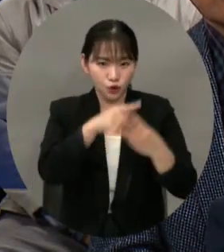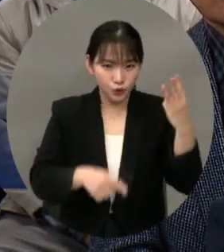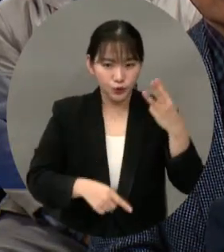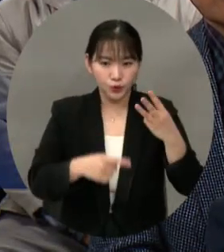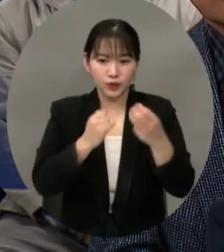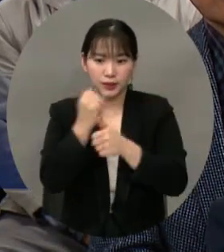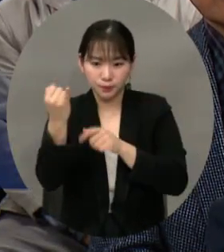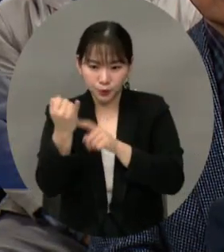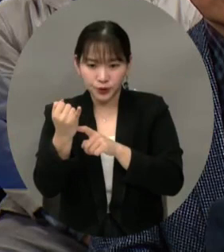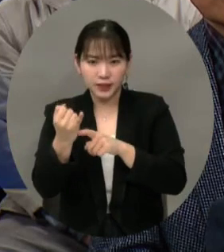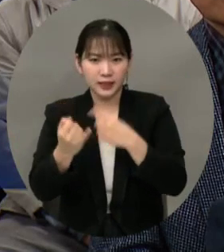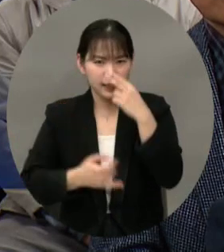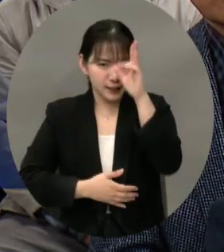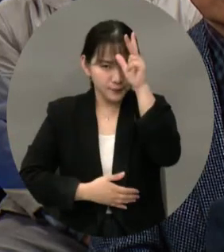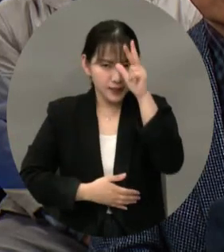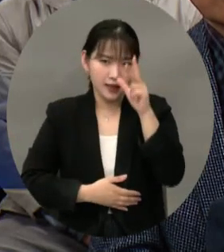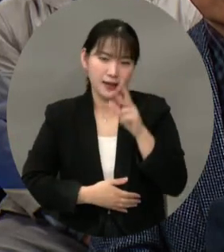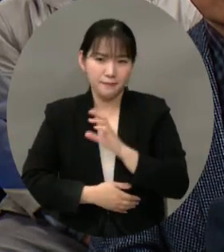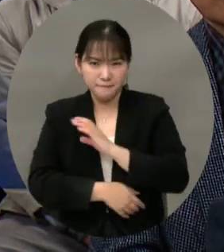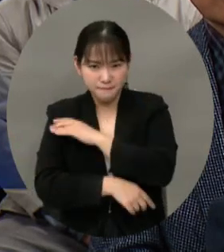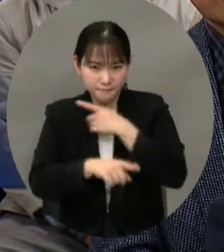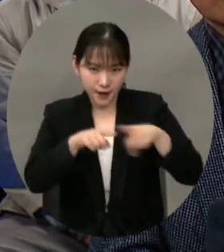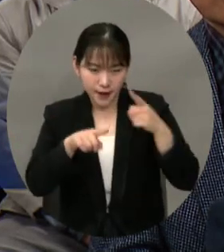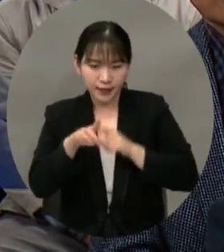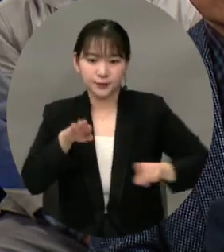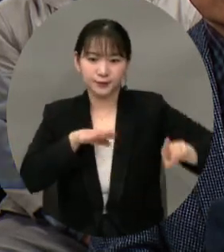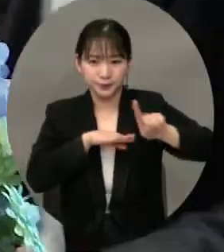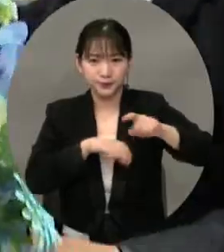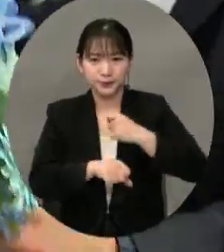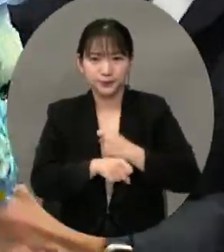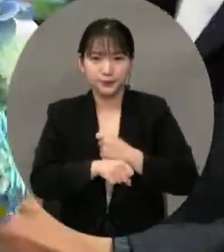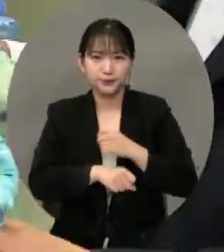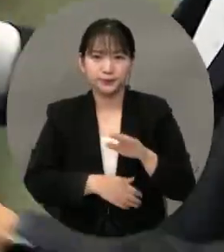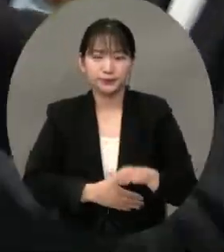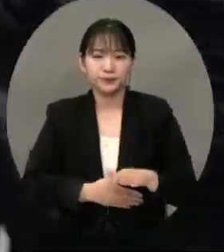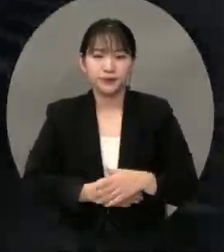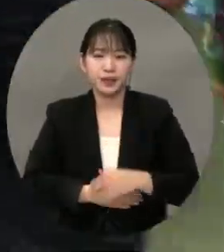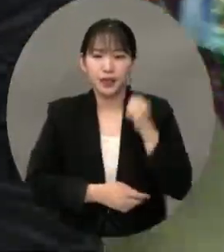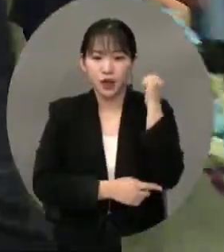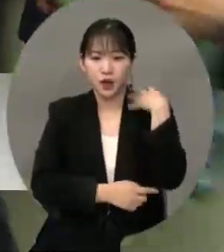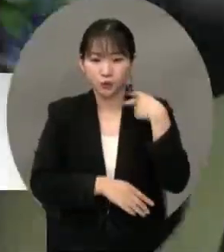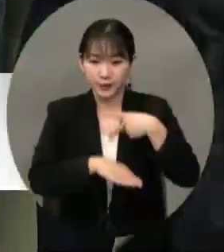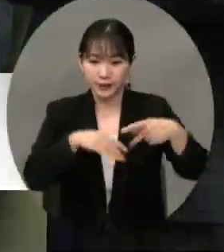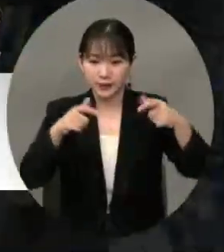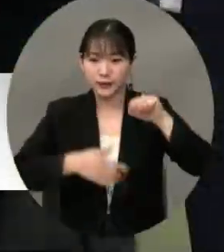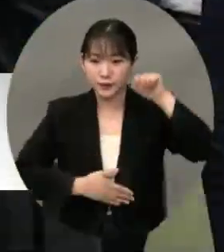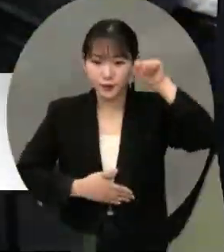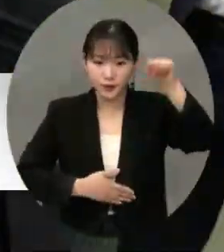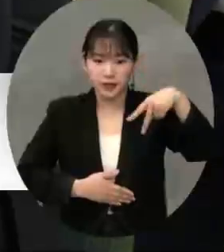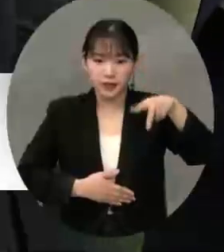검찰 정권을 심판하는 데 앞장서겠습니다. 영암 무안 신안에